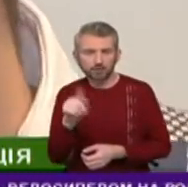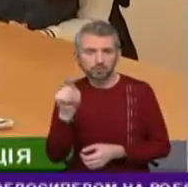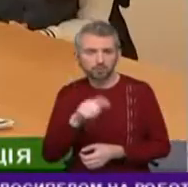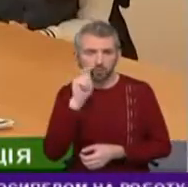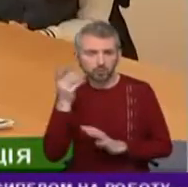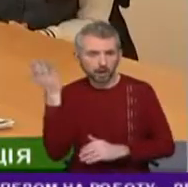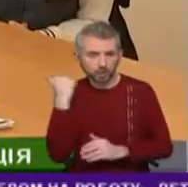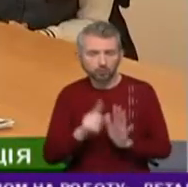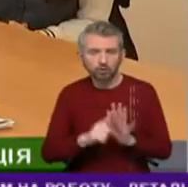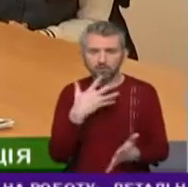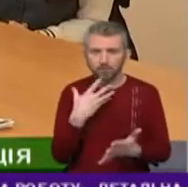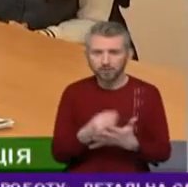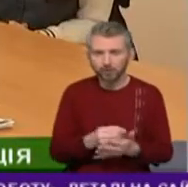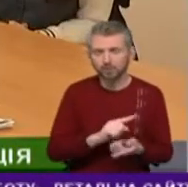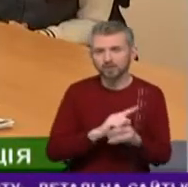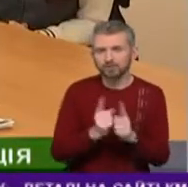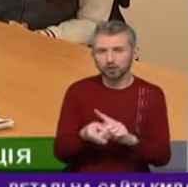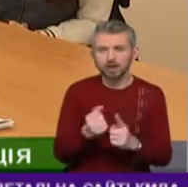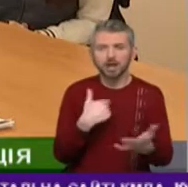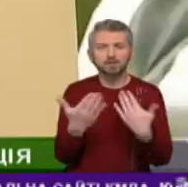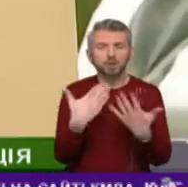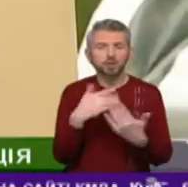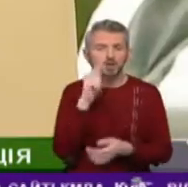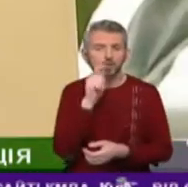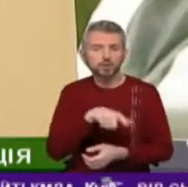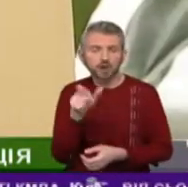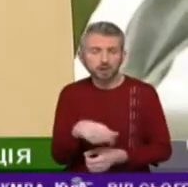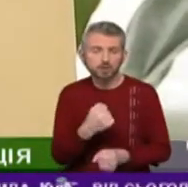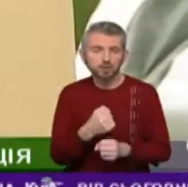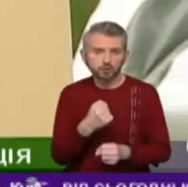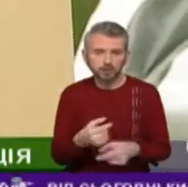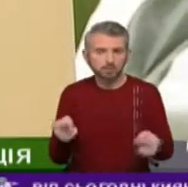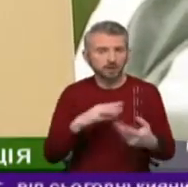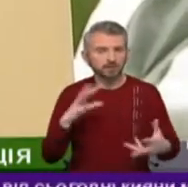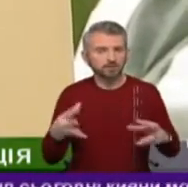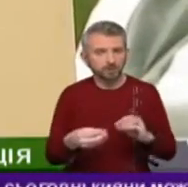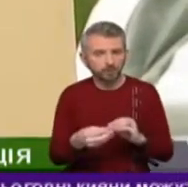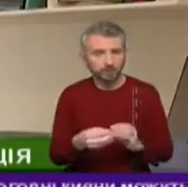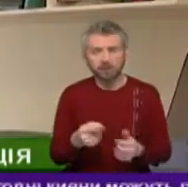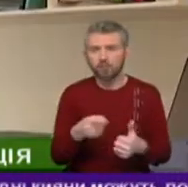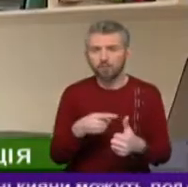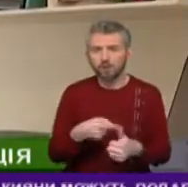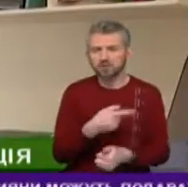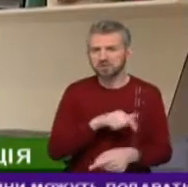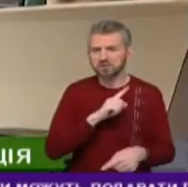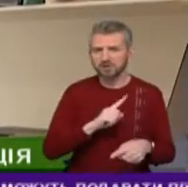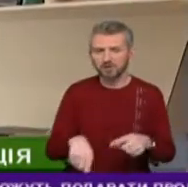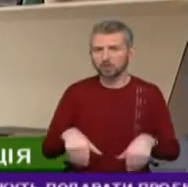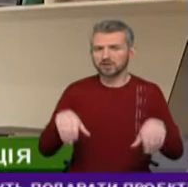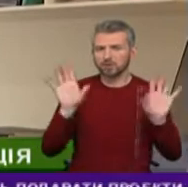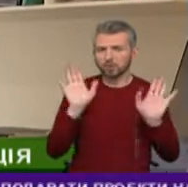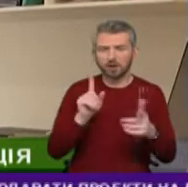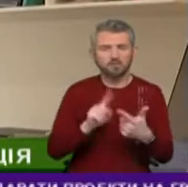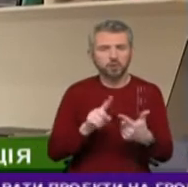почали її по-своєму змінювати. А спілкуючись з українцями, зробили певні висновки. По-перше, ми швидко здаємося,